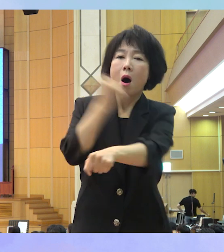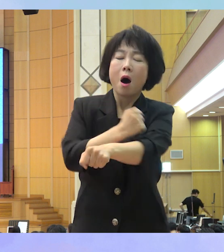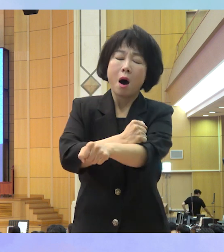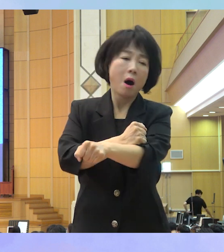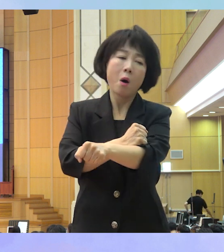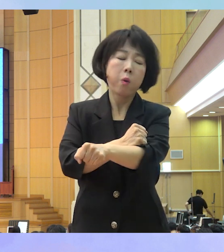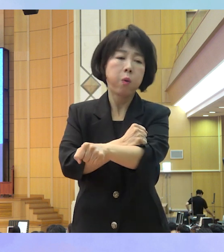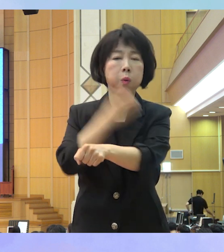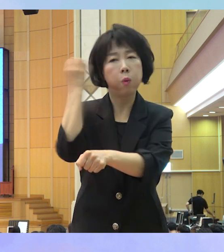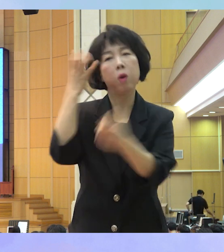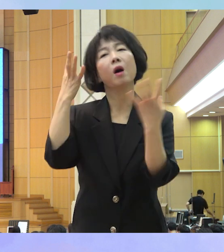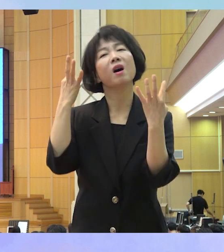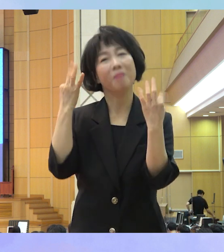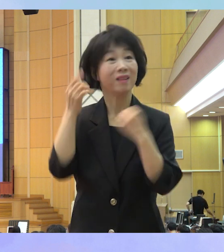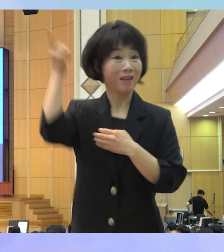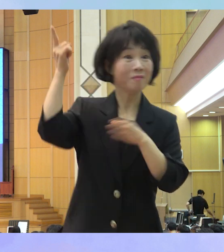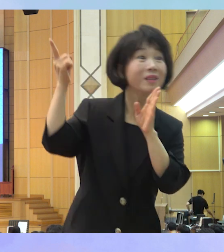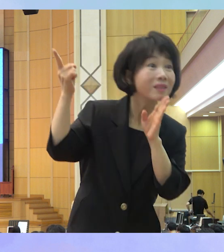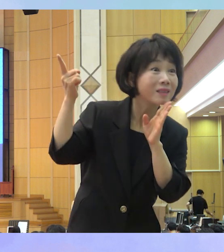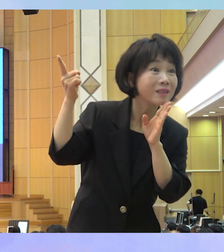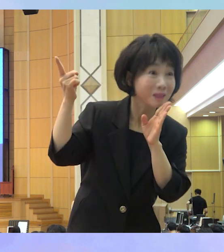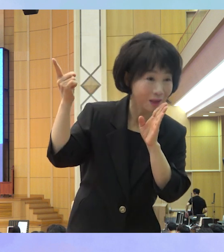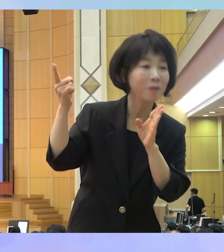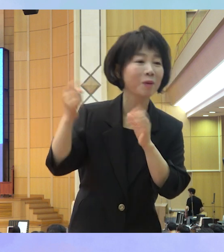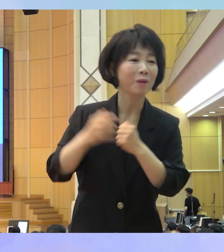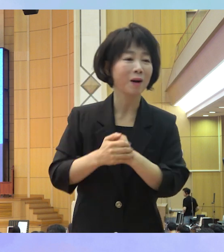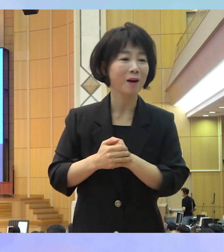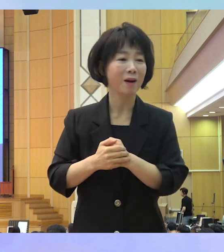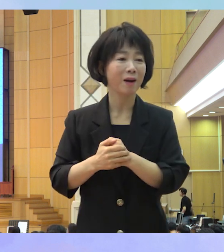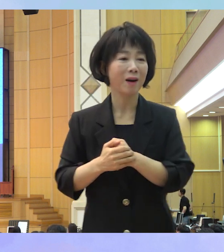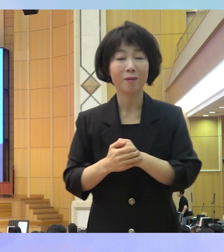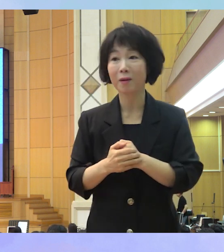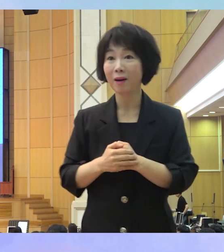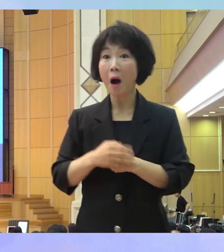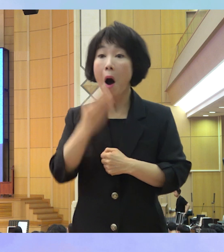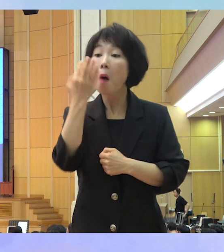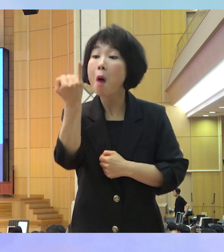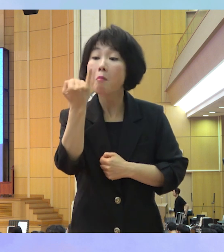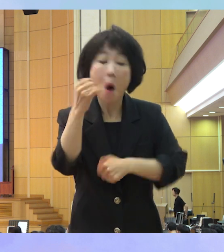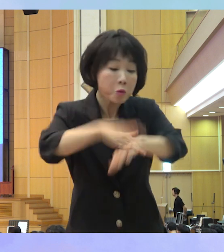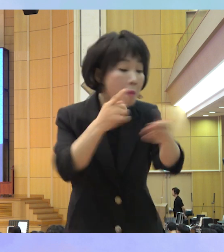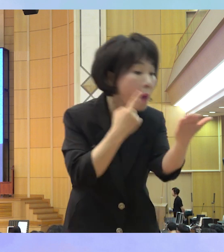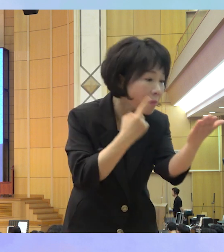고생하시네 해가지고 집에 가서 엄마 아빠 손을 봤더니 안 닳았어요.